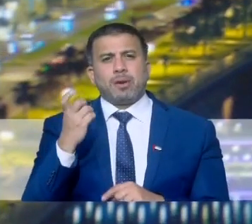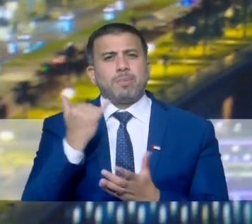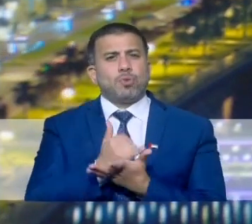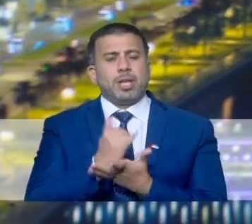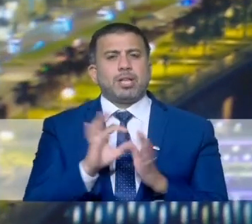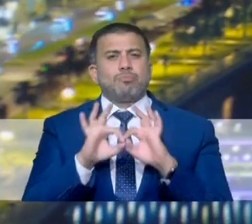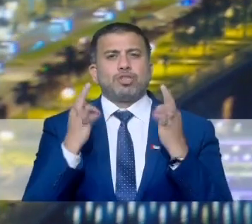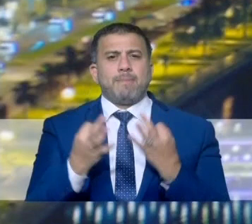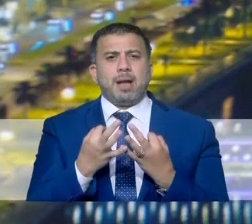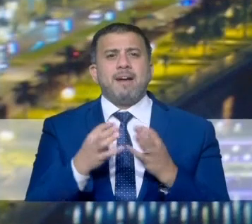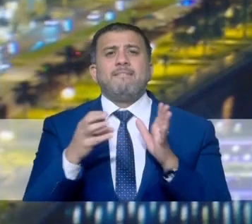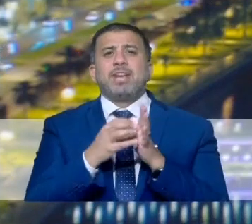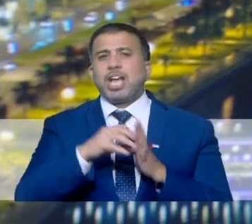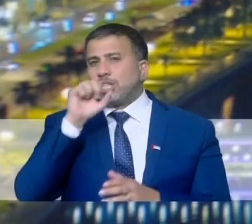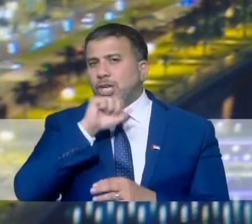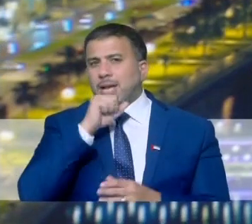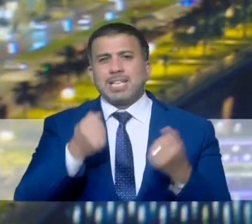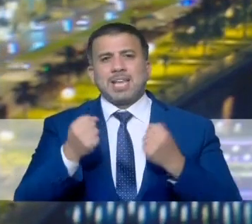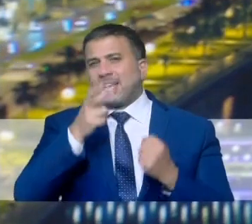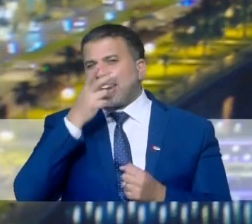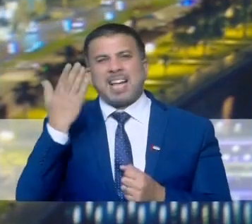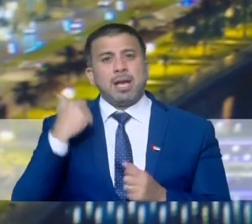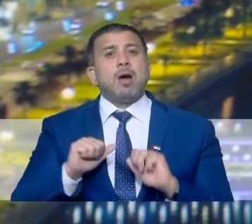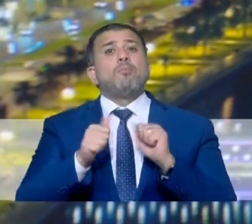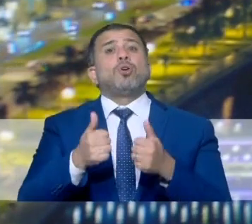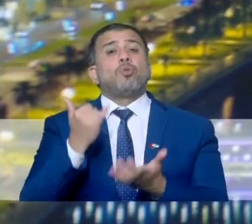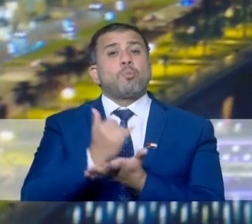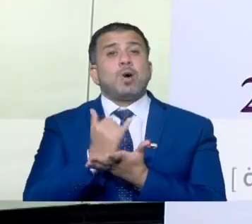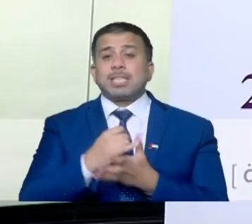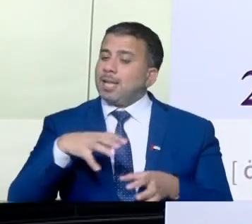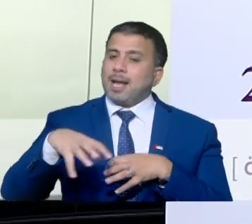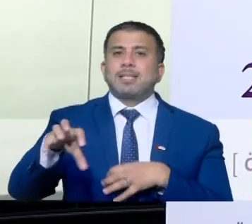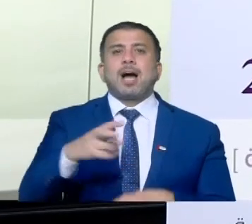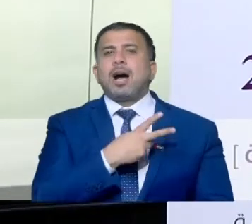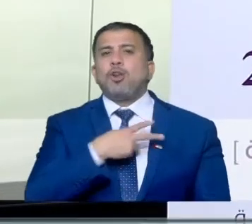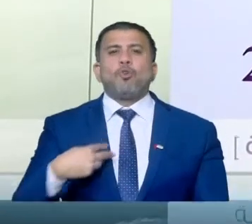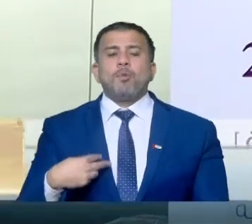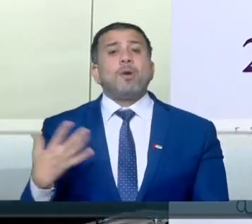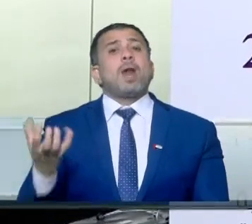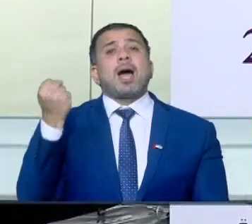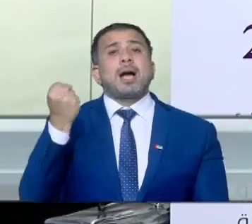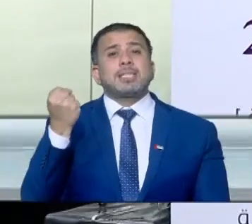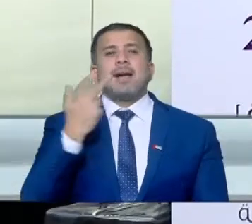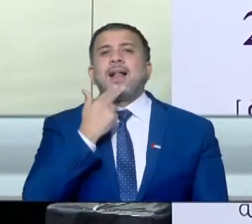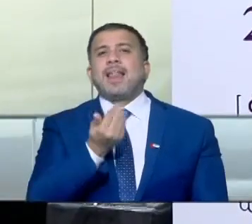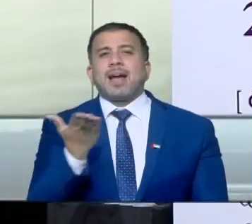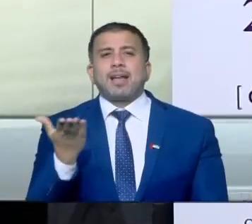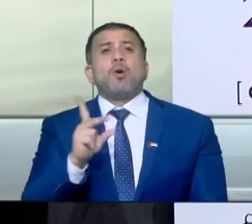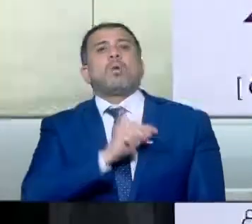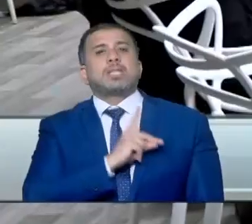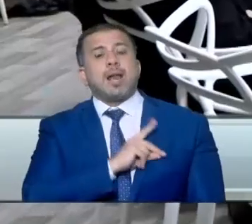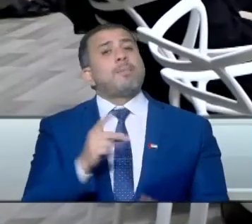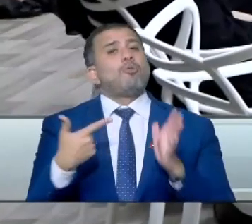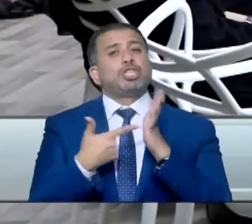اثر المسؤوليه المجتمعيه في نادي شرقه للسيارات القديمه بحضور ممثلين عن القطاع الحكومي والخاص